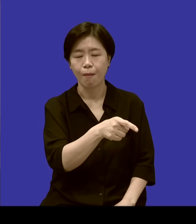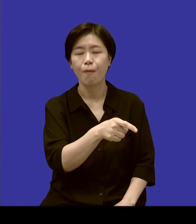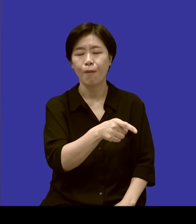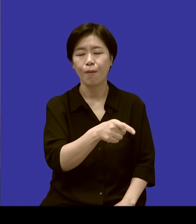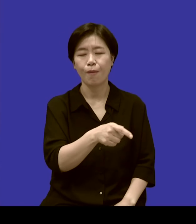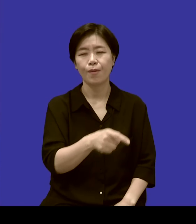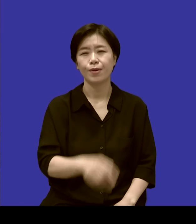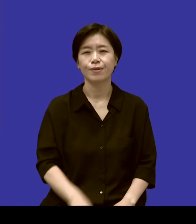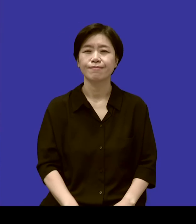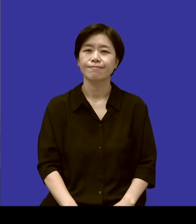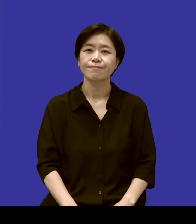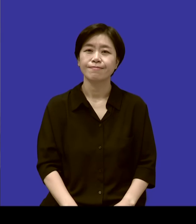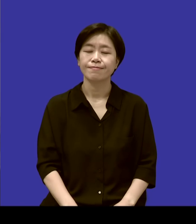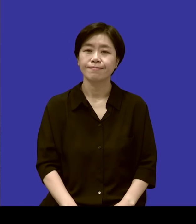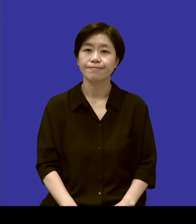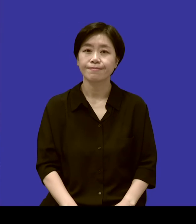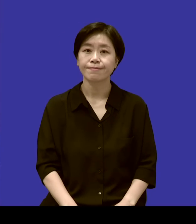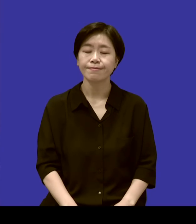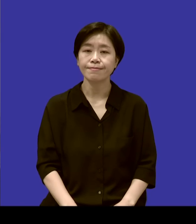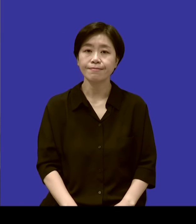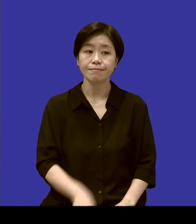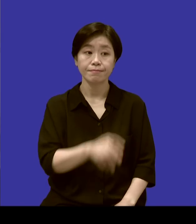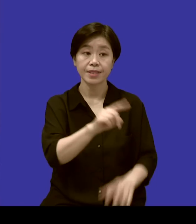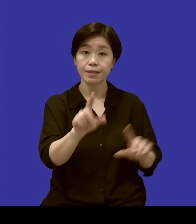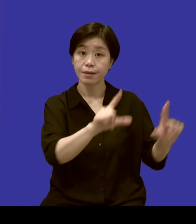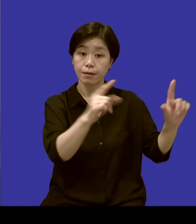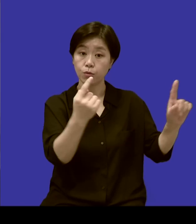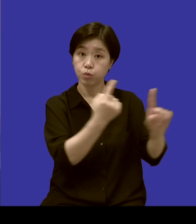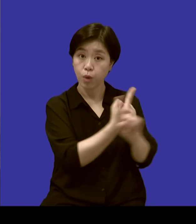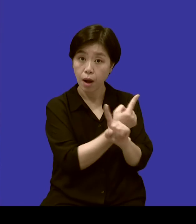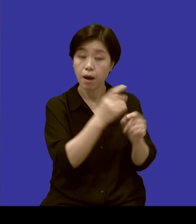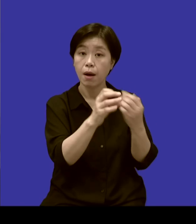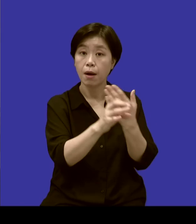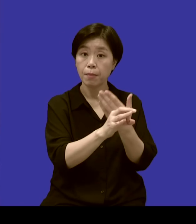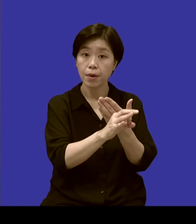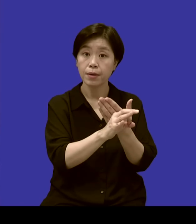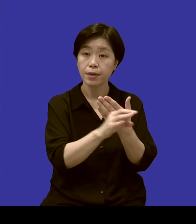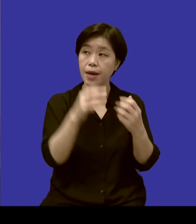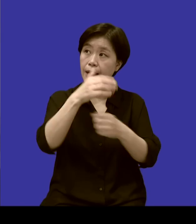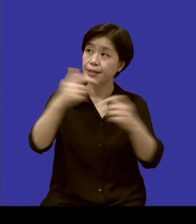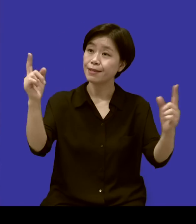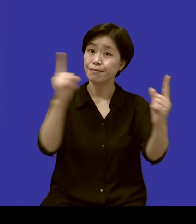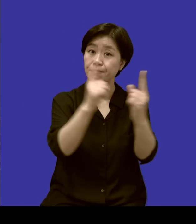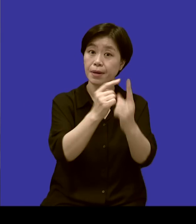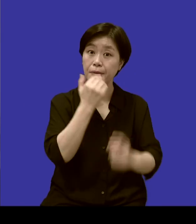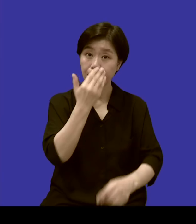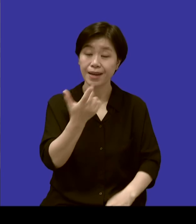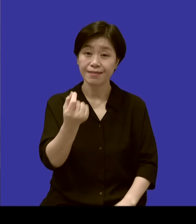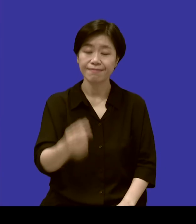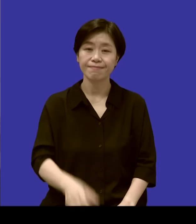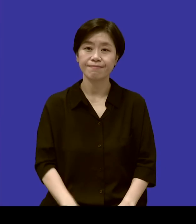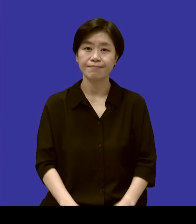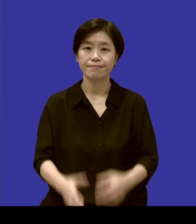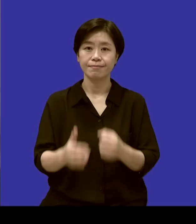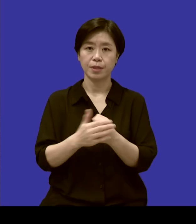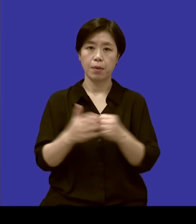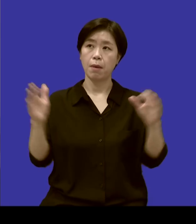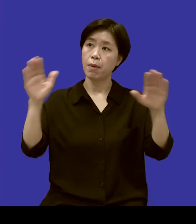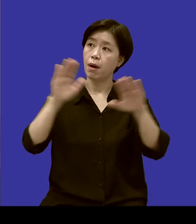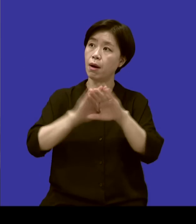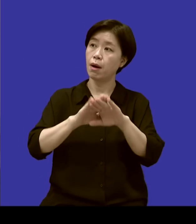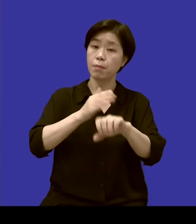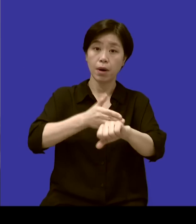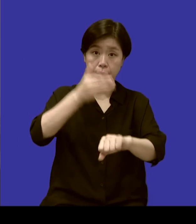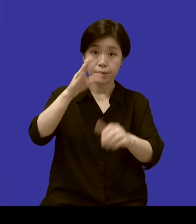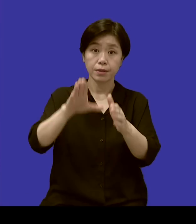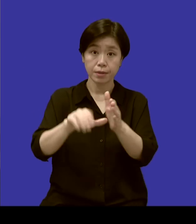문제들이 회복이 되어야 그 하나님을 경험할 거 아니에요. 네네. 그래서 저는 저녁 9시마다 그 자매를 교회에서 만나서 제9시